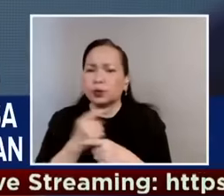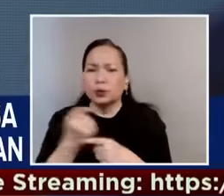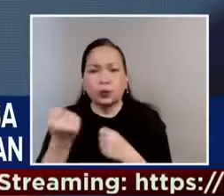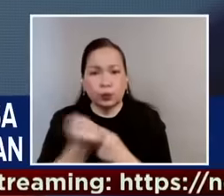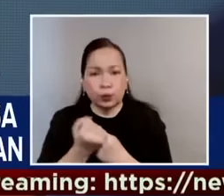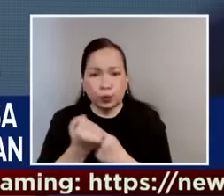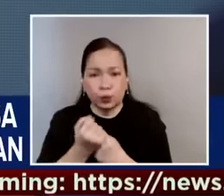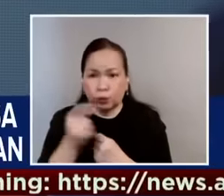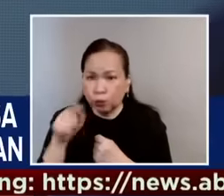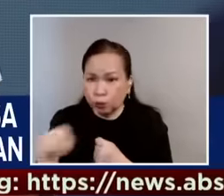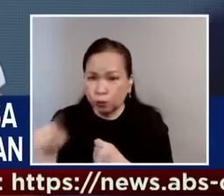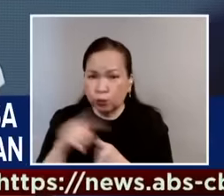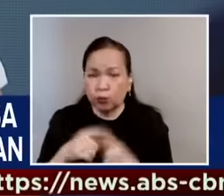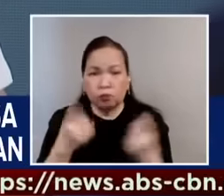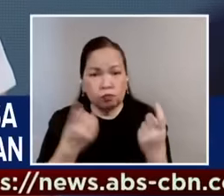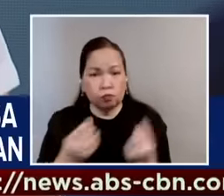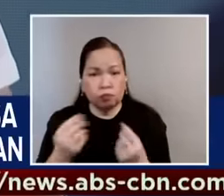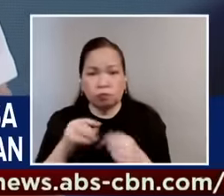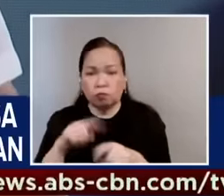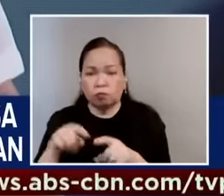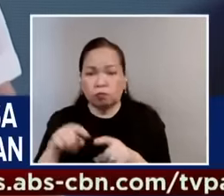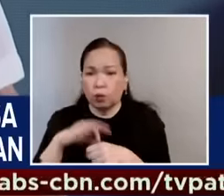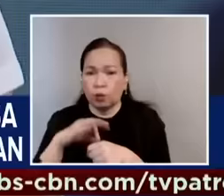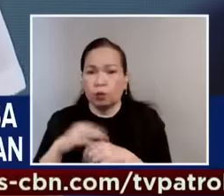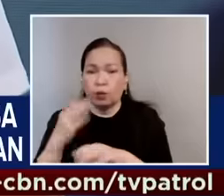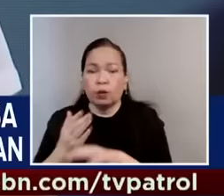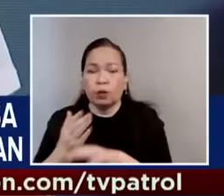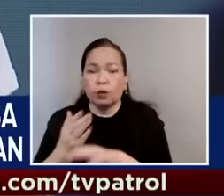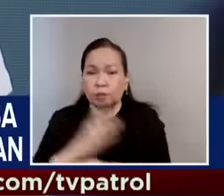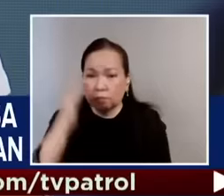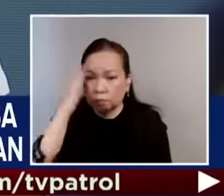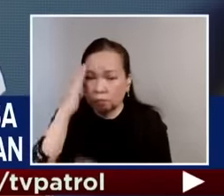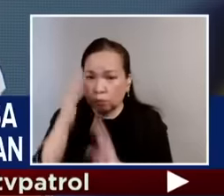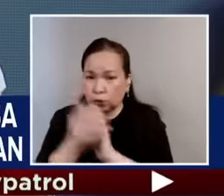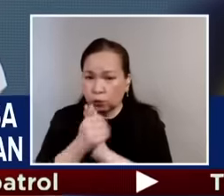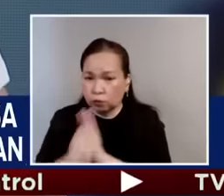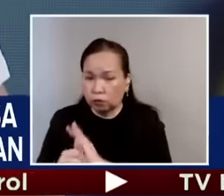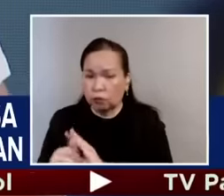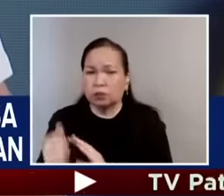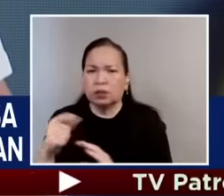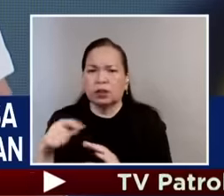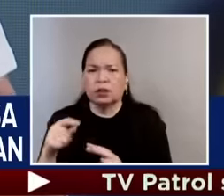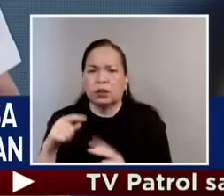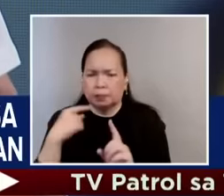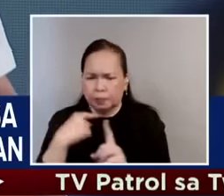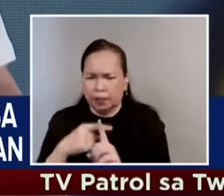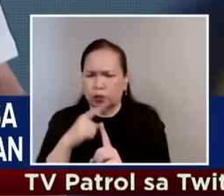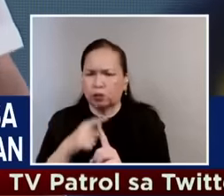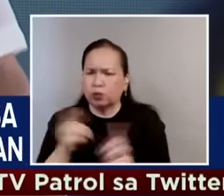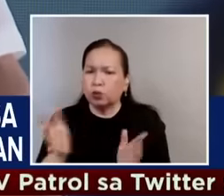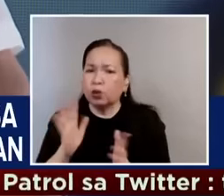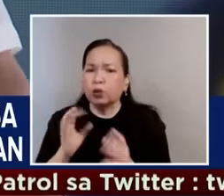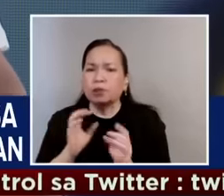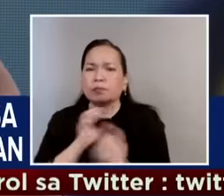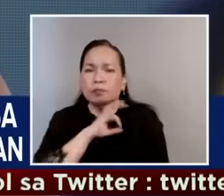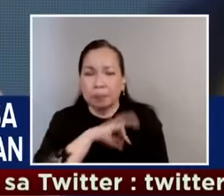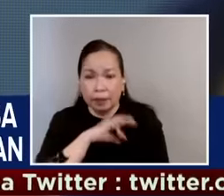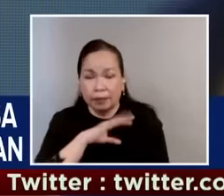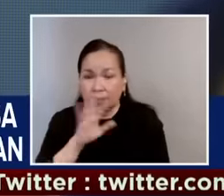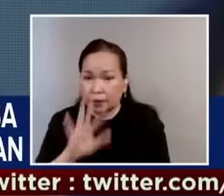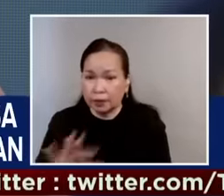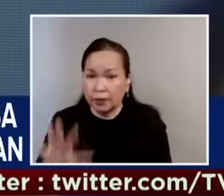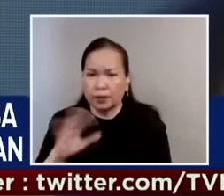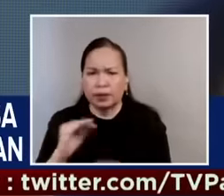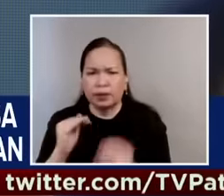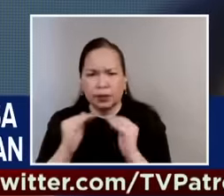support you in implementing programs to enhance your knowledge and skill as well as ensure your welfare and, equally